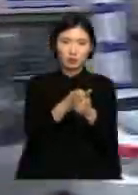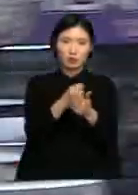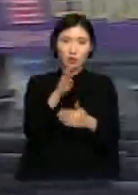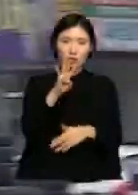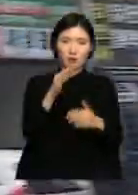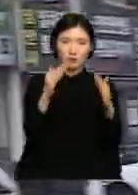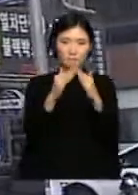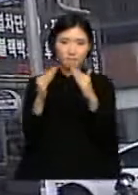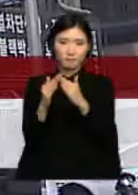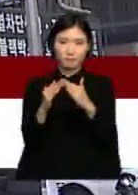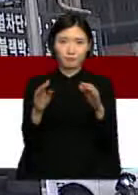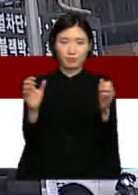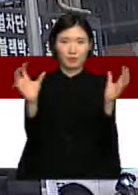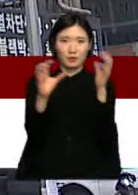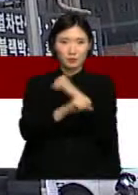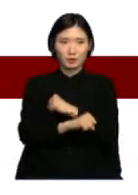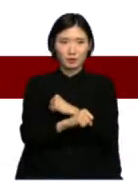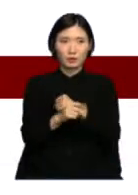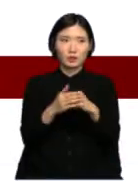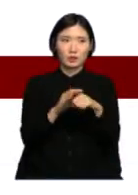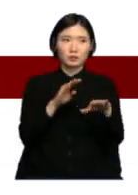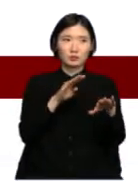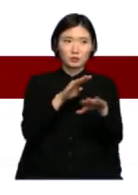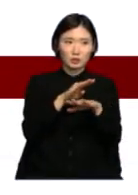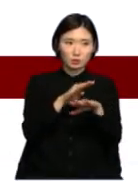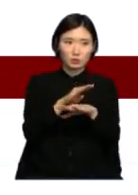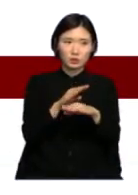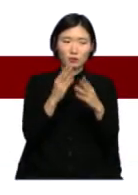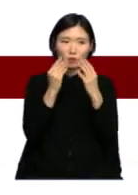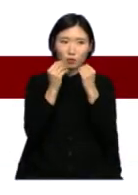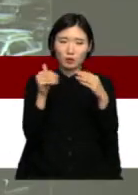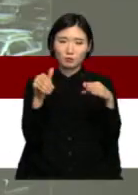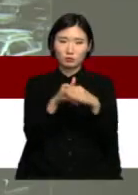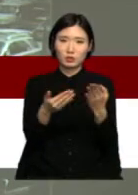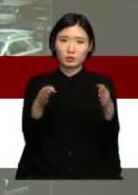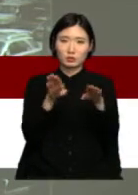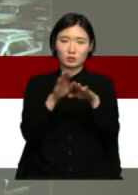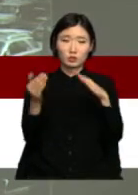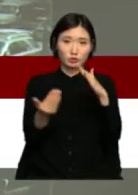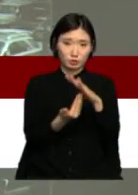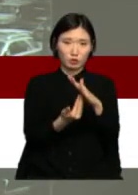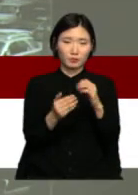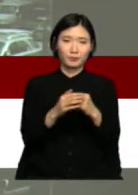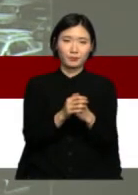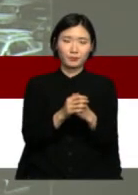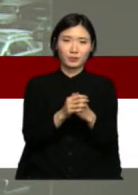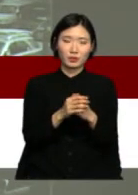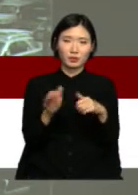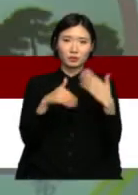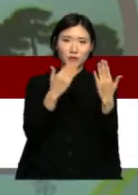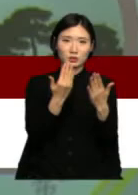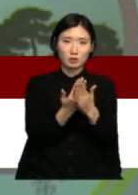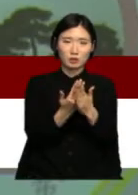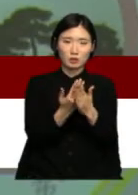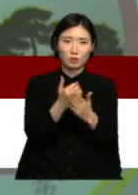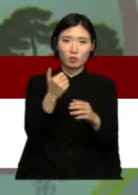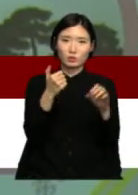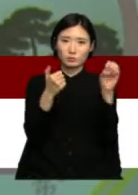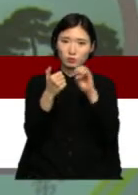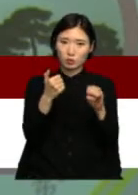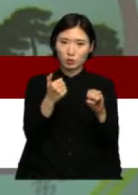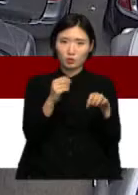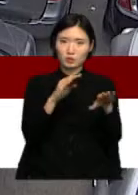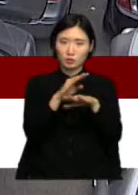모두 허물고 자동차와 문화를 복합한 시설을 조성하는 계획입니다. 자동차 시설은 전체 건물의 50% 이상